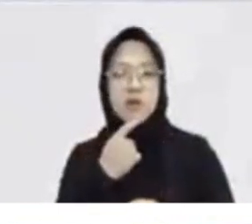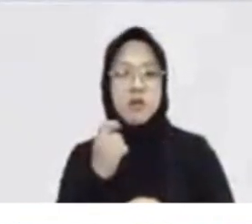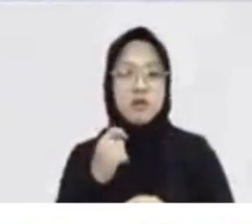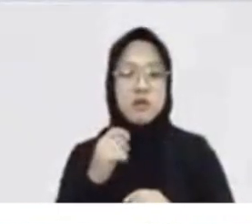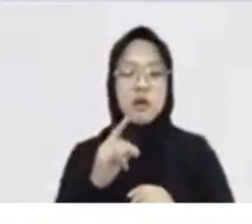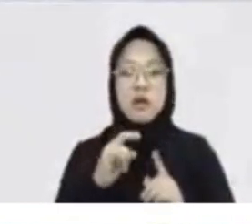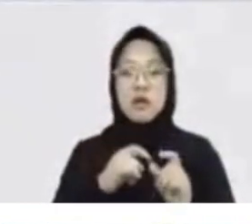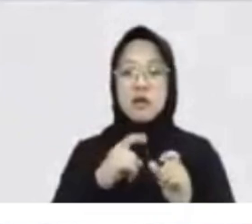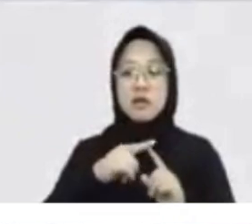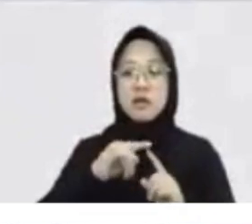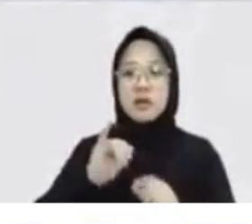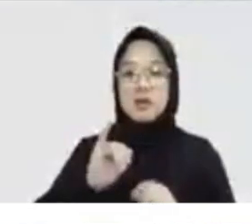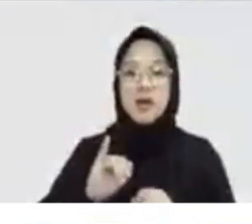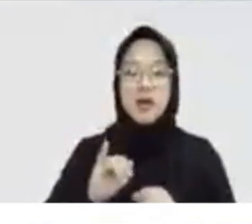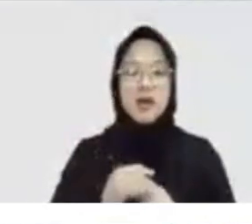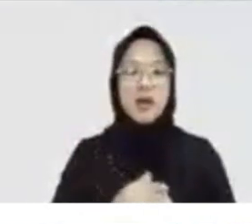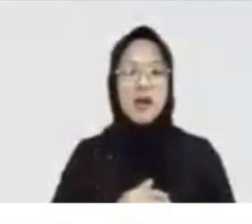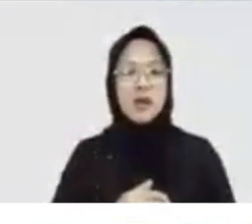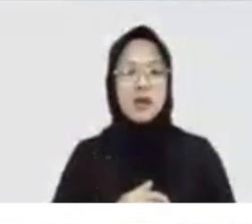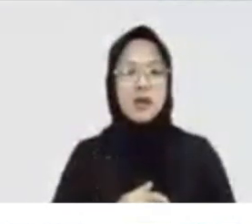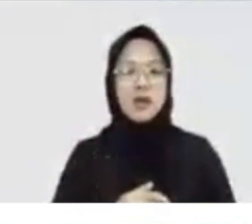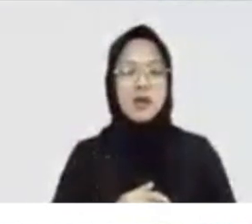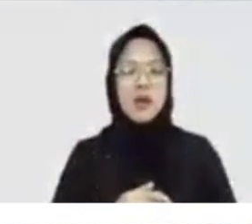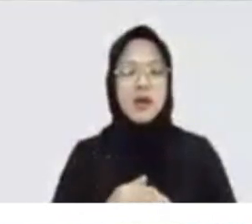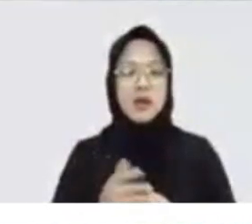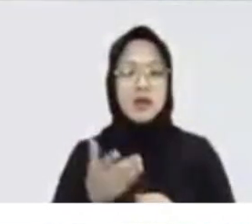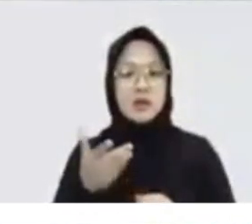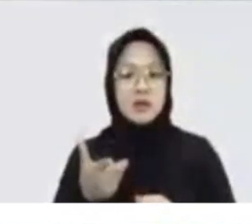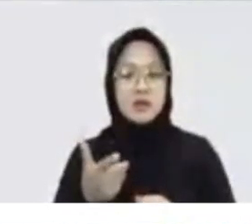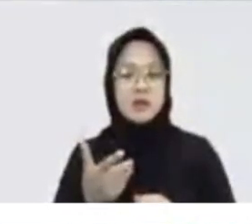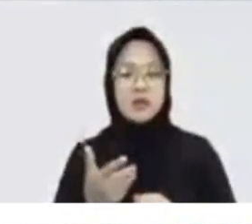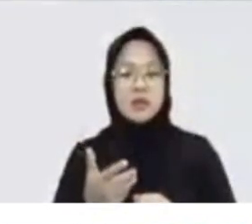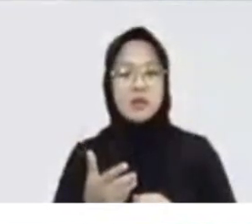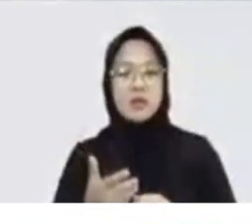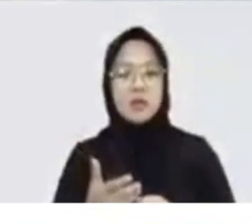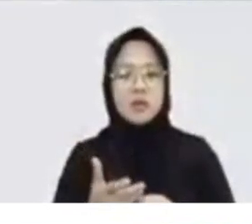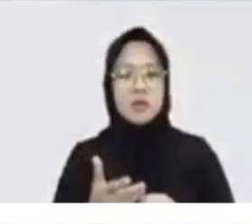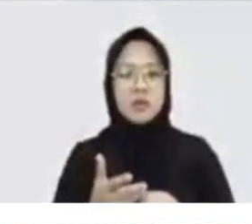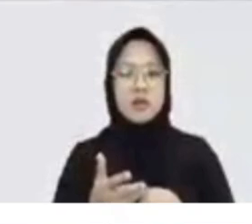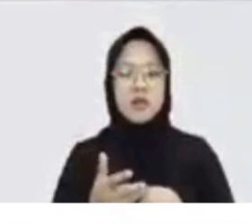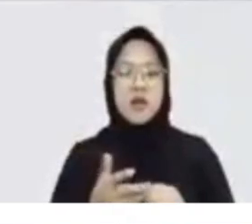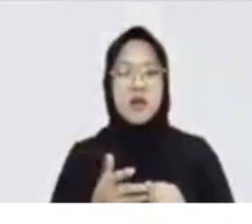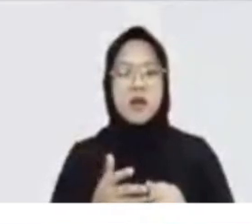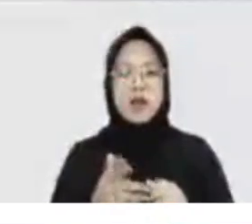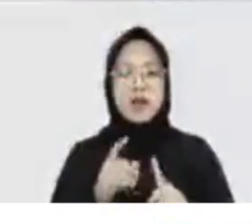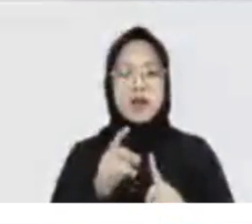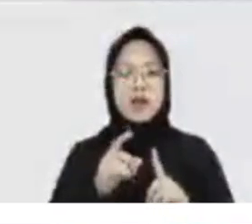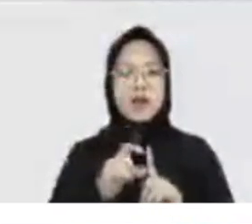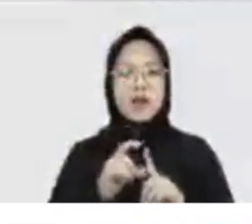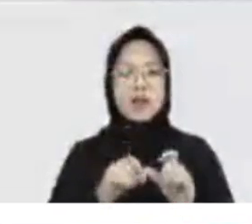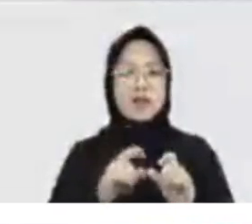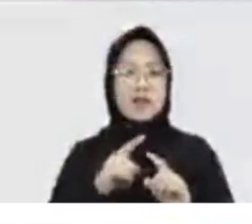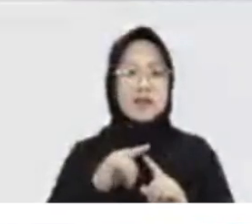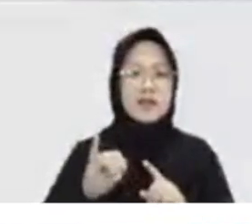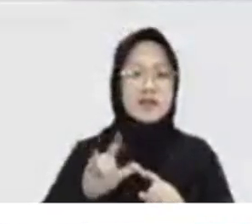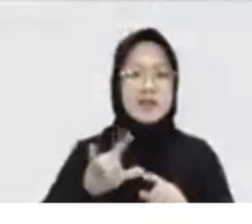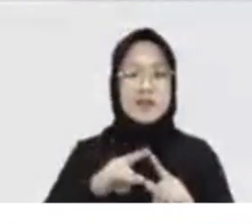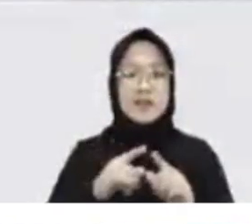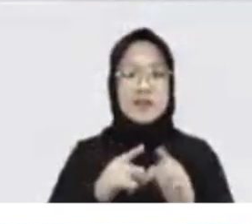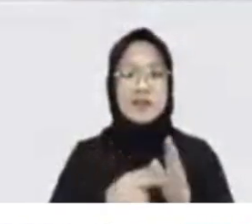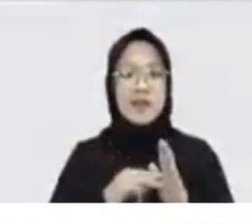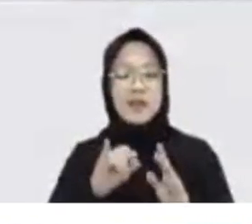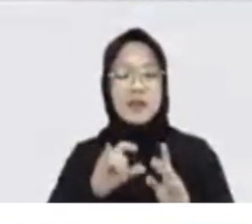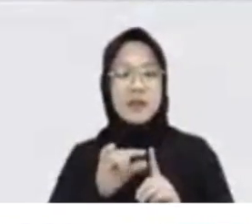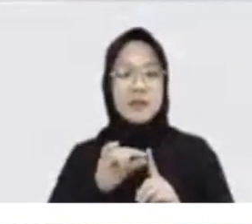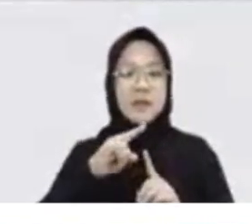di Desa Karang Asem Kecamatan Petarukan dalam hal dalam hal risriani tidak terdaftar sebagai pemilih tetap pada DPT dan pemilih